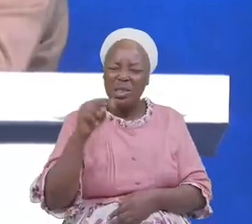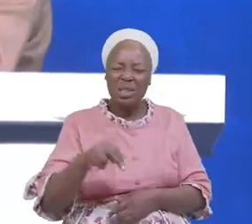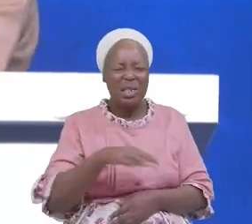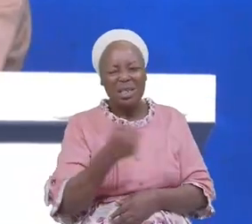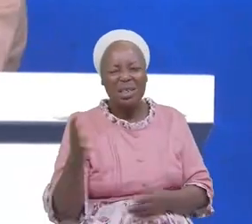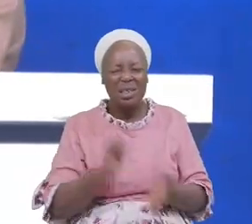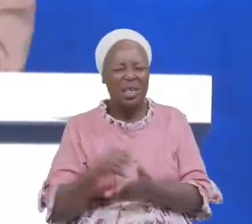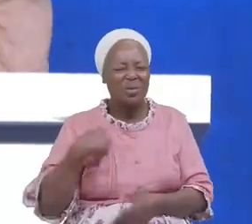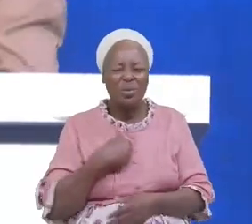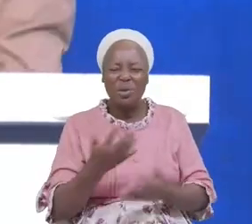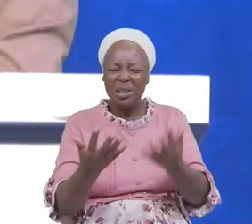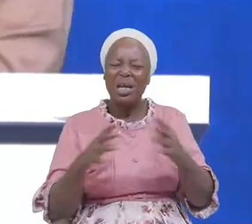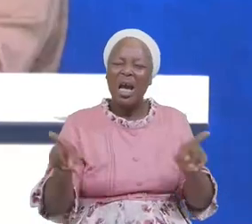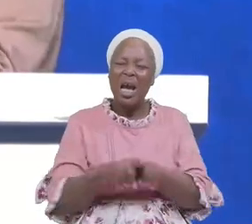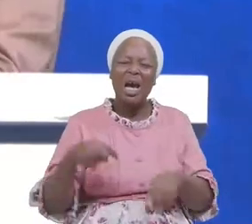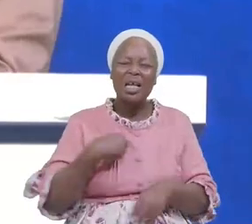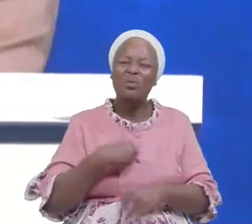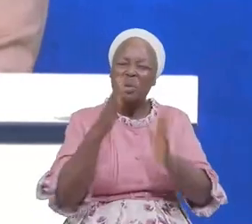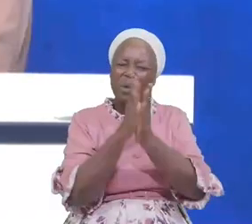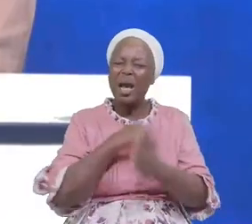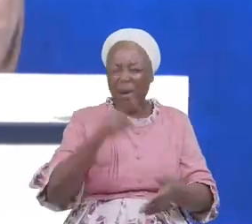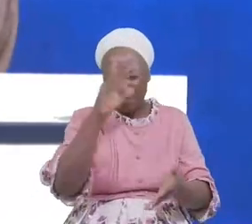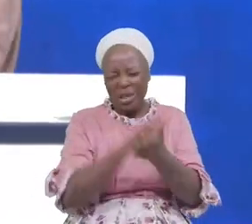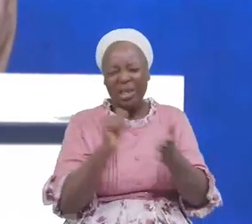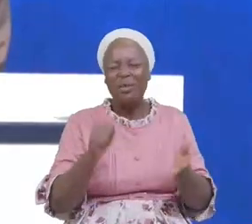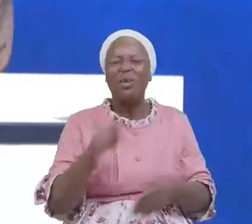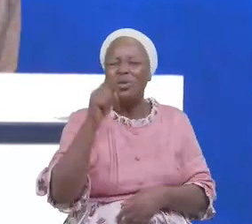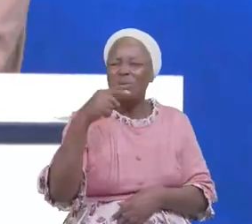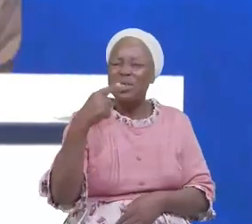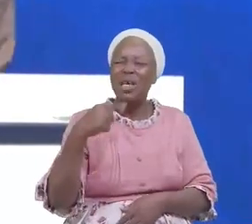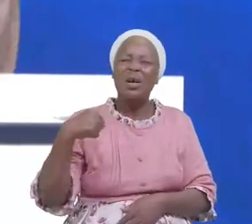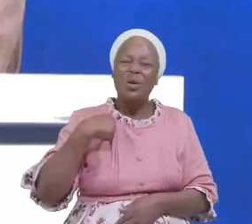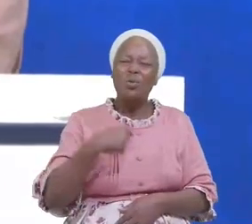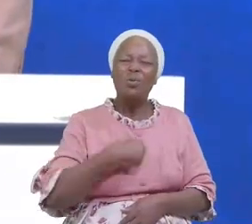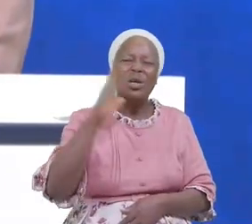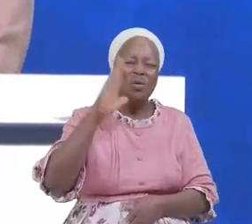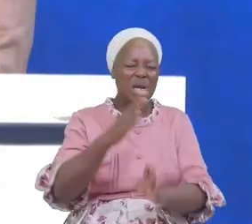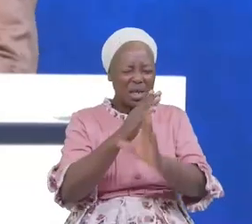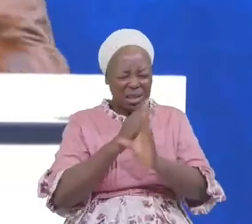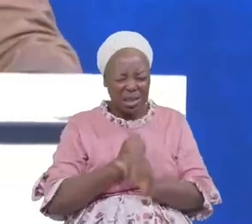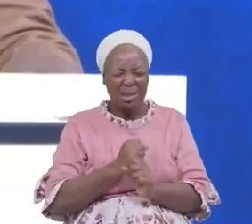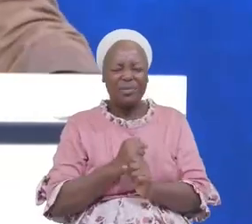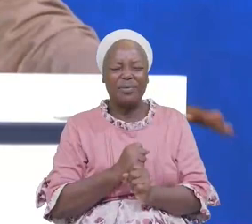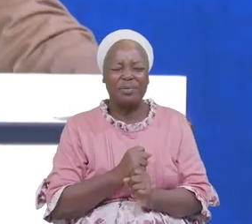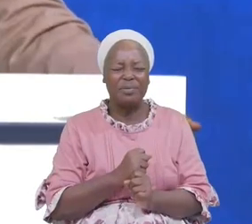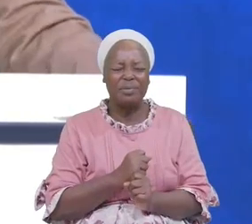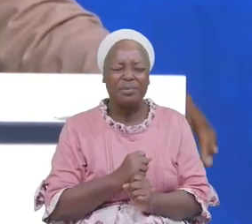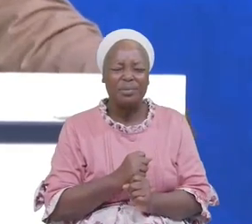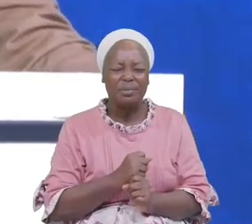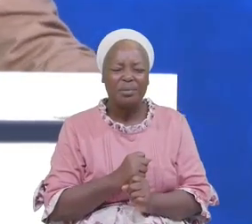Tout ce que nous désirons, tout ce que nous voulons, dans la prière, tu as dit, si nous croyons, nous allons recevoir.